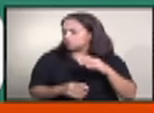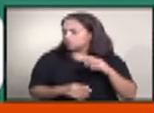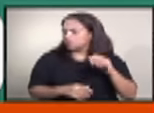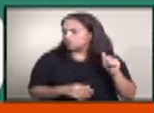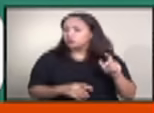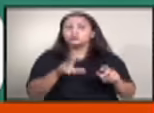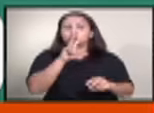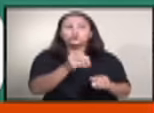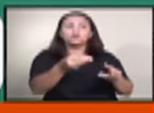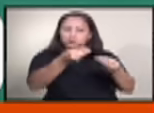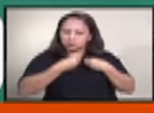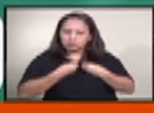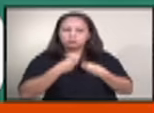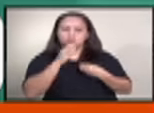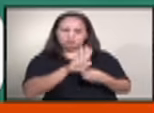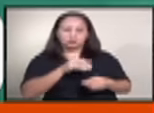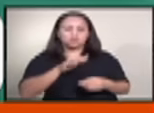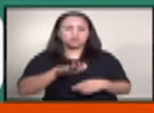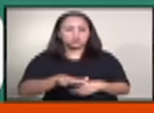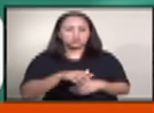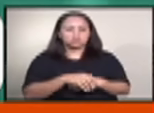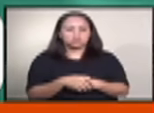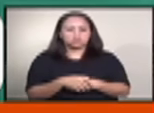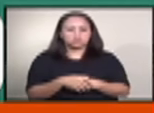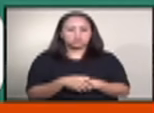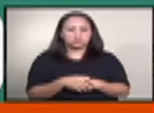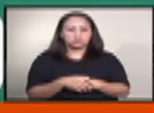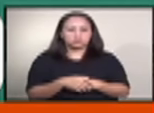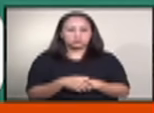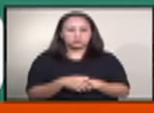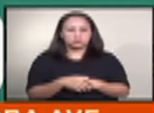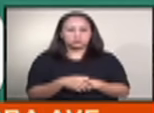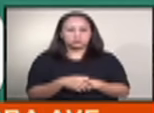eh? Ibigay mo na siya sa akin.